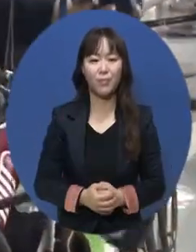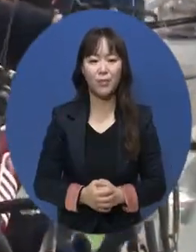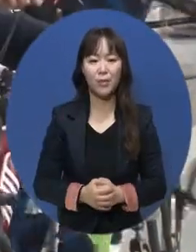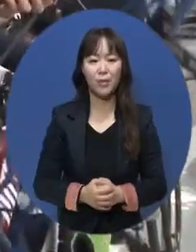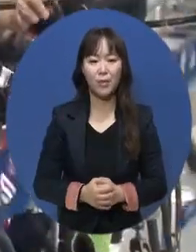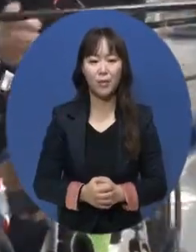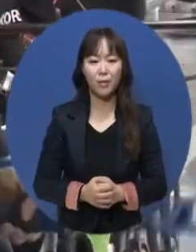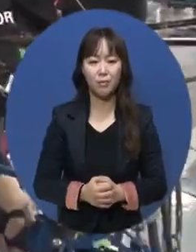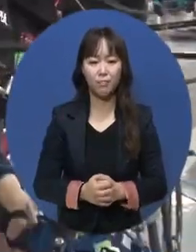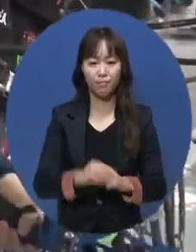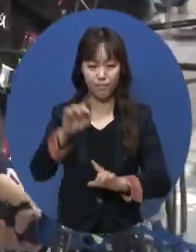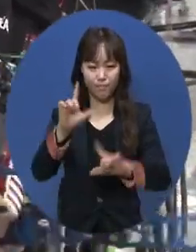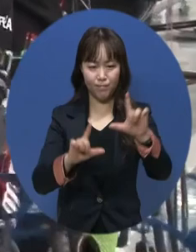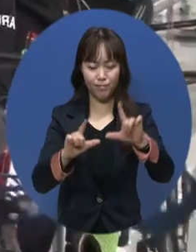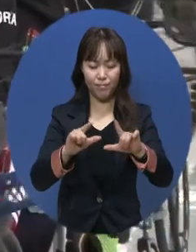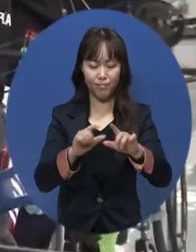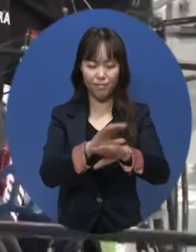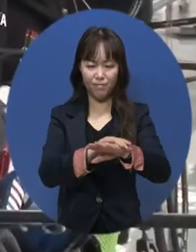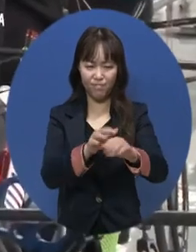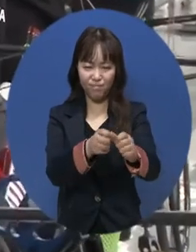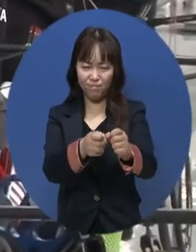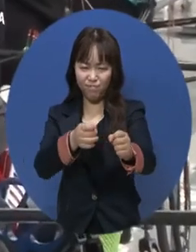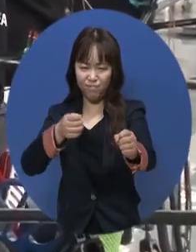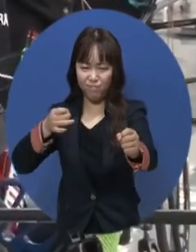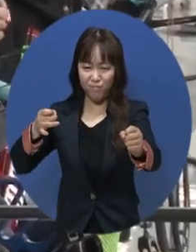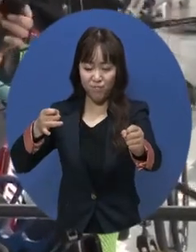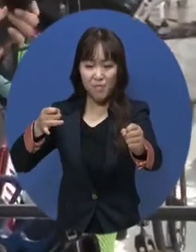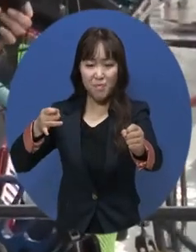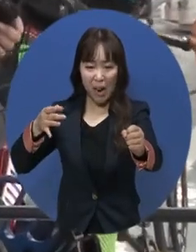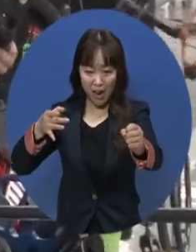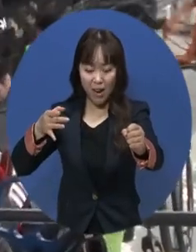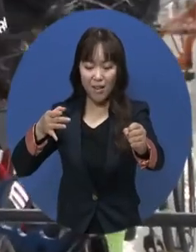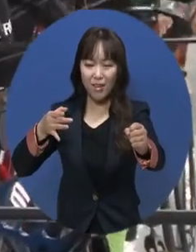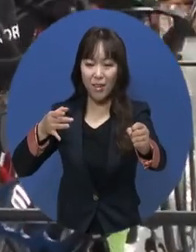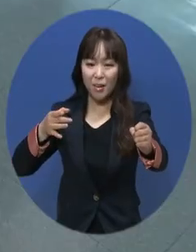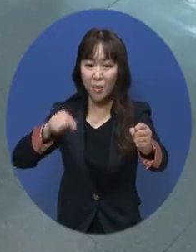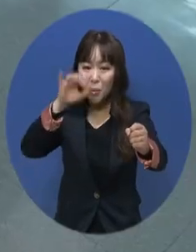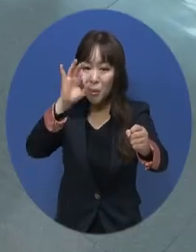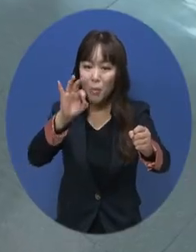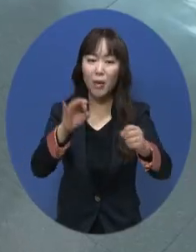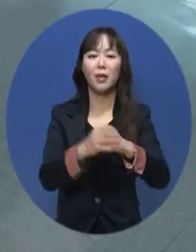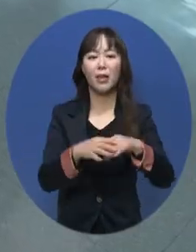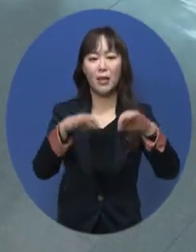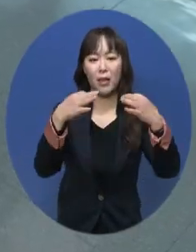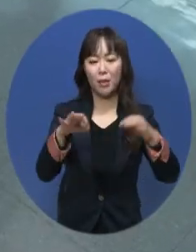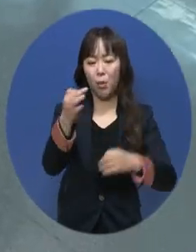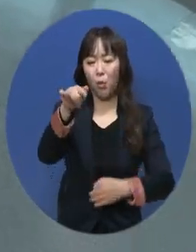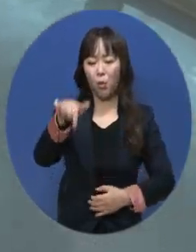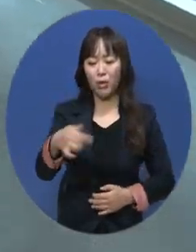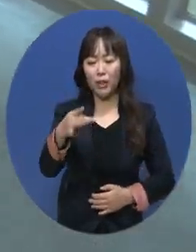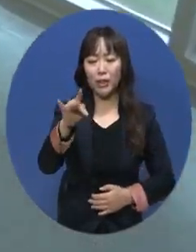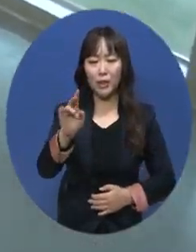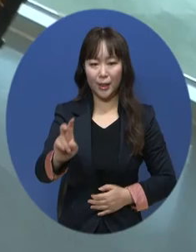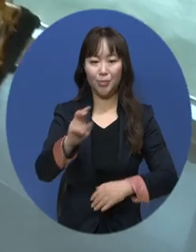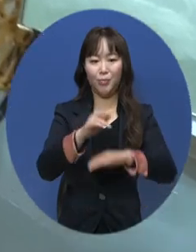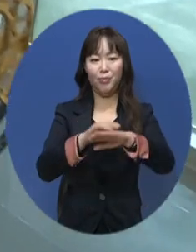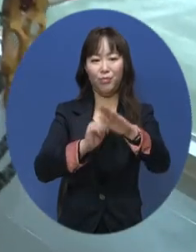차분히 자세를 잡고 팽팽하게 활시위를 당기는 선수들 사이 김옥금 선수도 훈련의